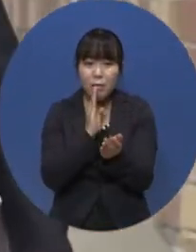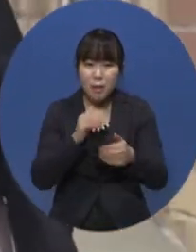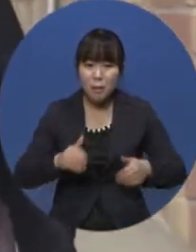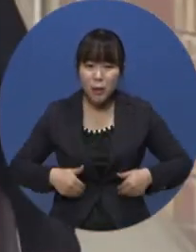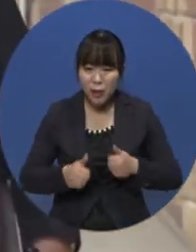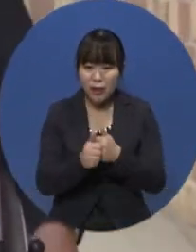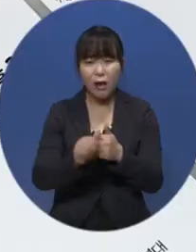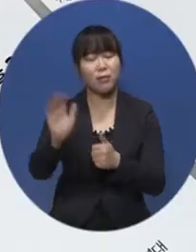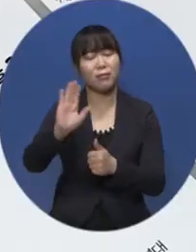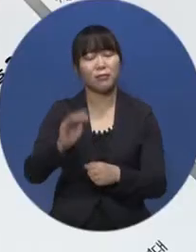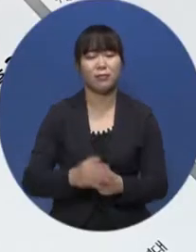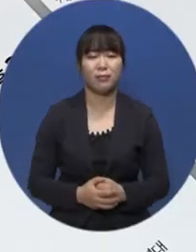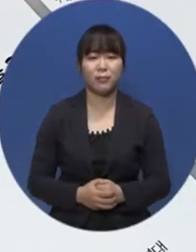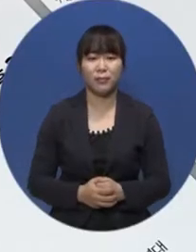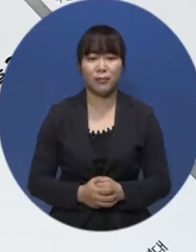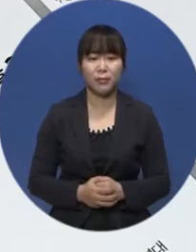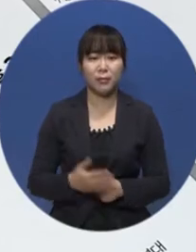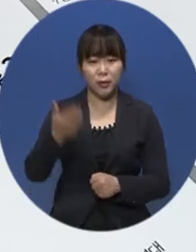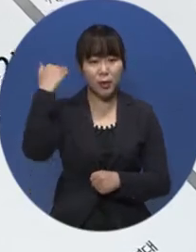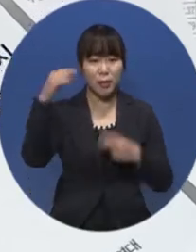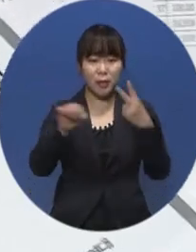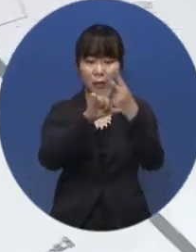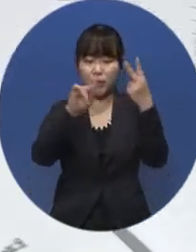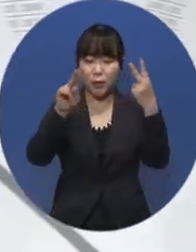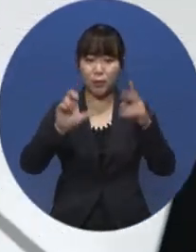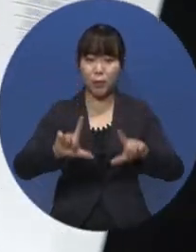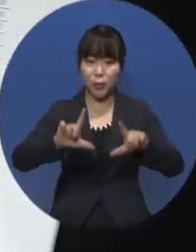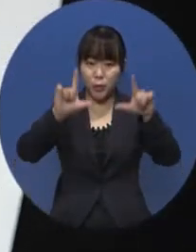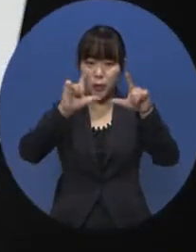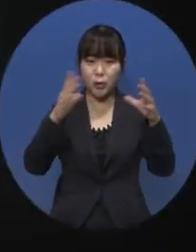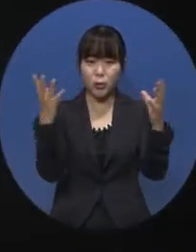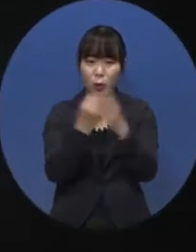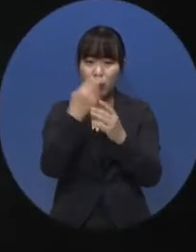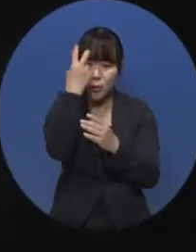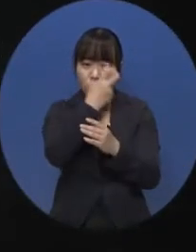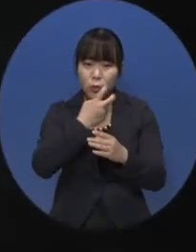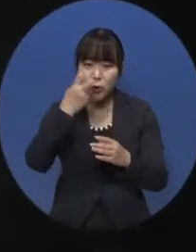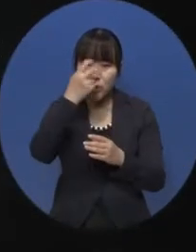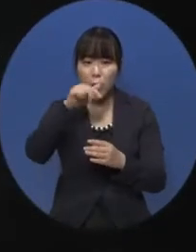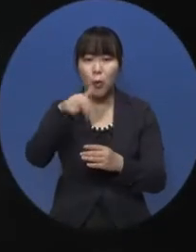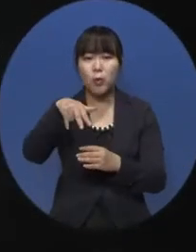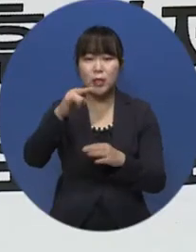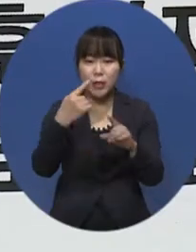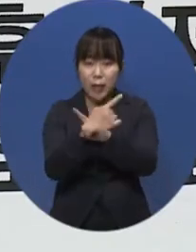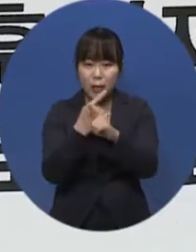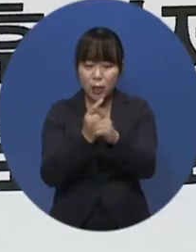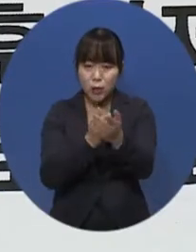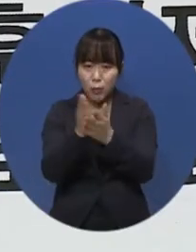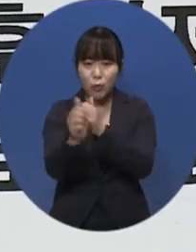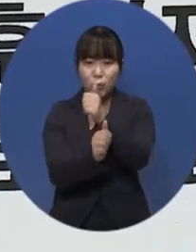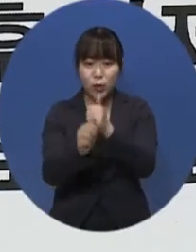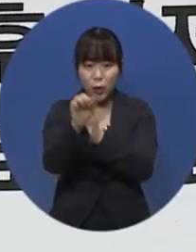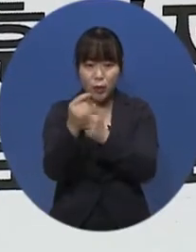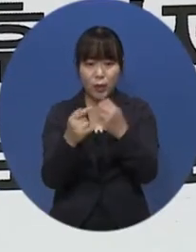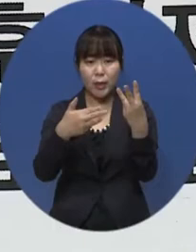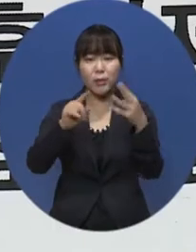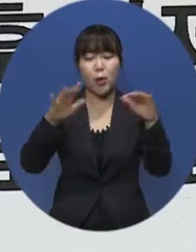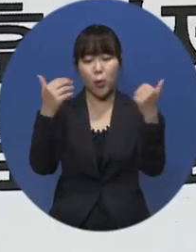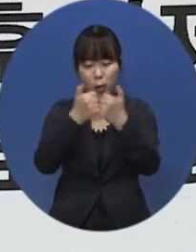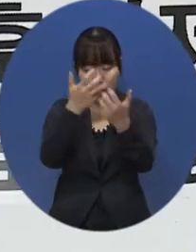때문입니다. 지난 2월 25일 종합조사 고시개정 전문위원회 제3차 회의 자료에